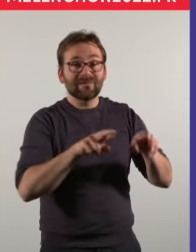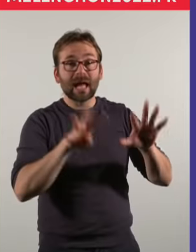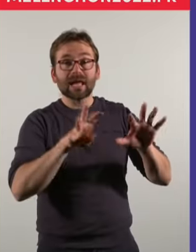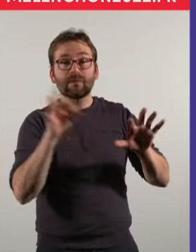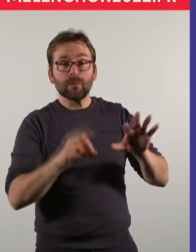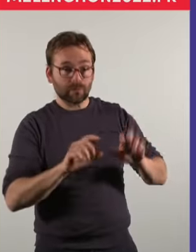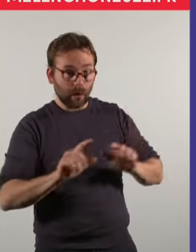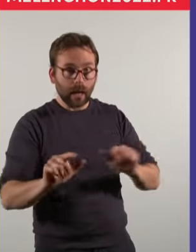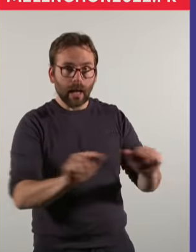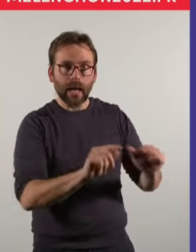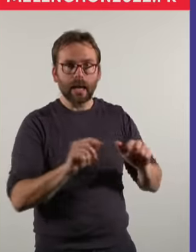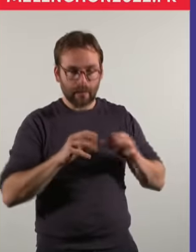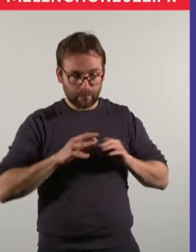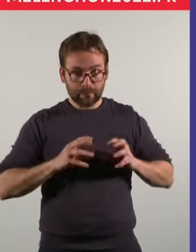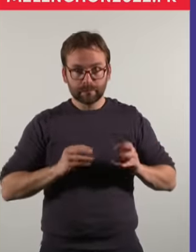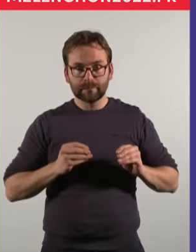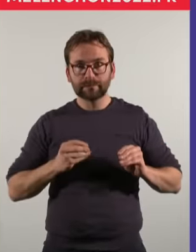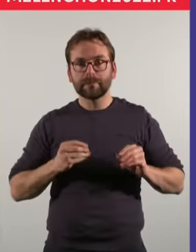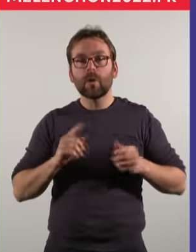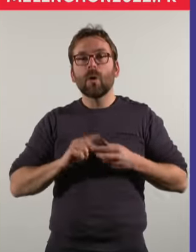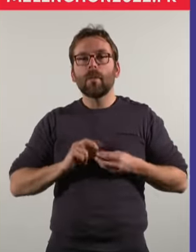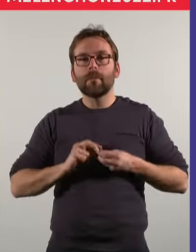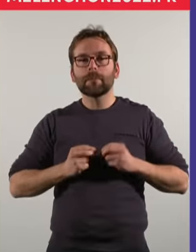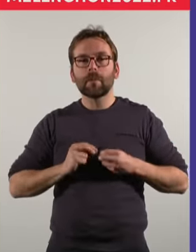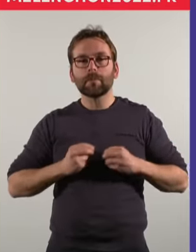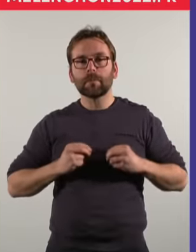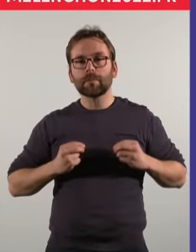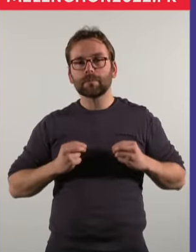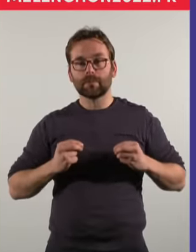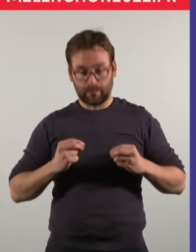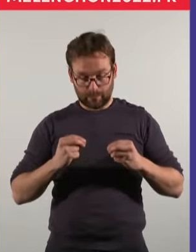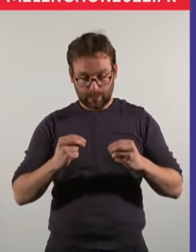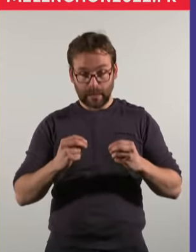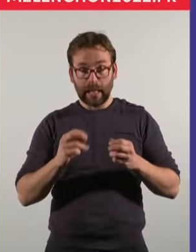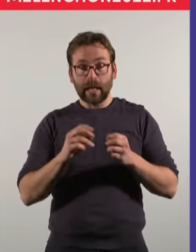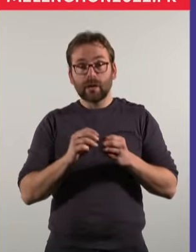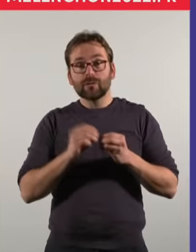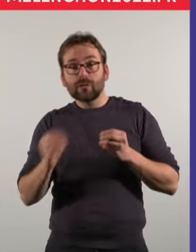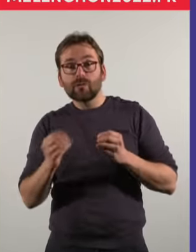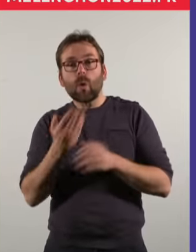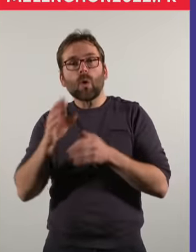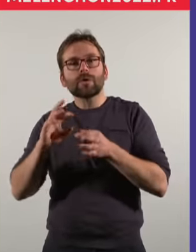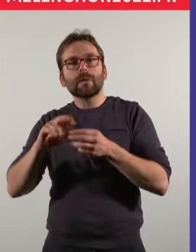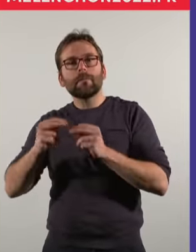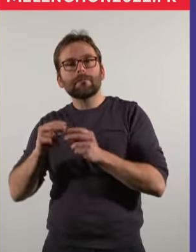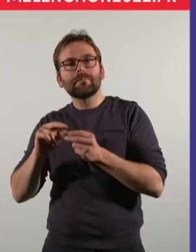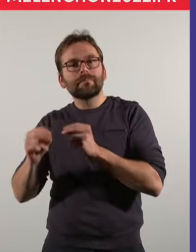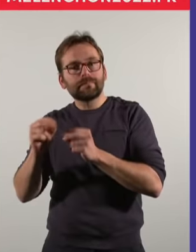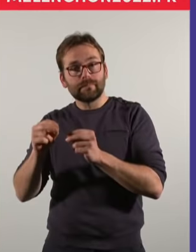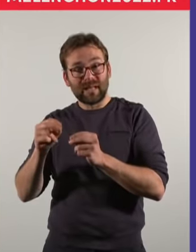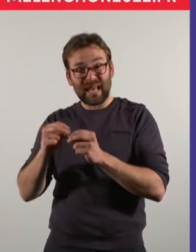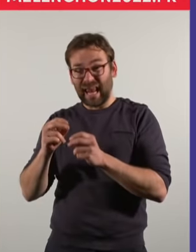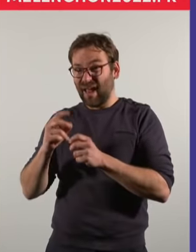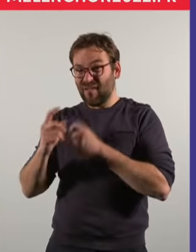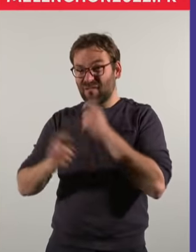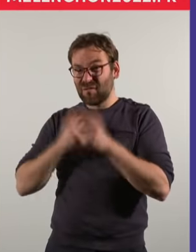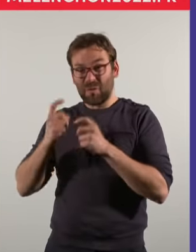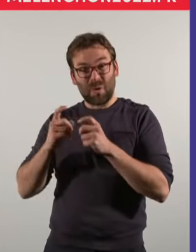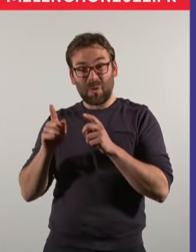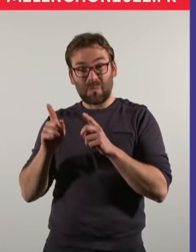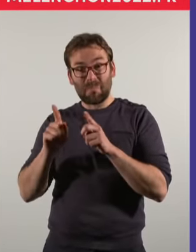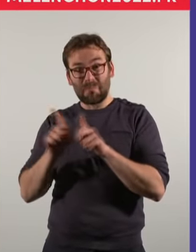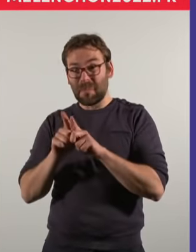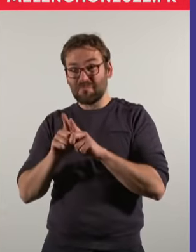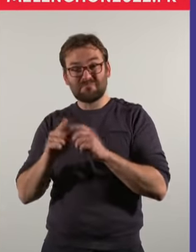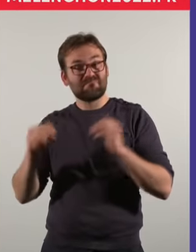françaises, le glyphosate, il se décompose et il produit d'autres particules qui sont au moins aussi violentes que lui-même, mais parfois